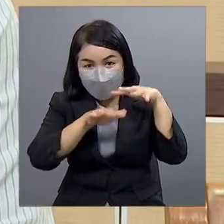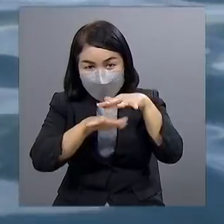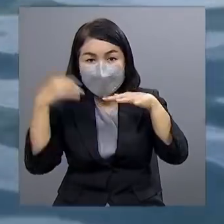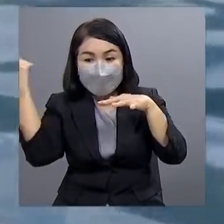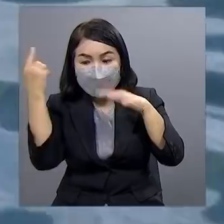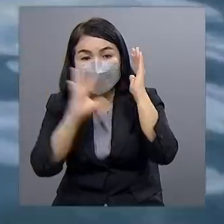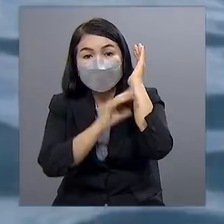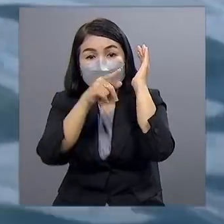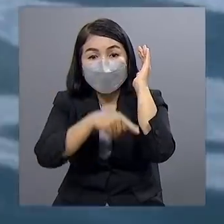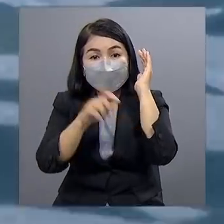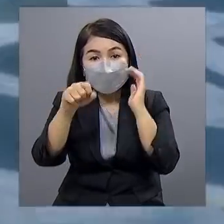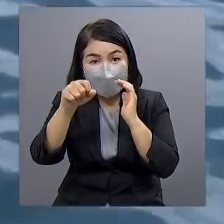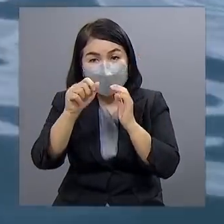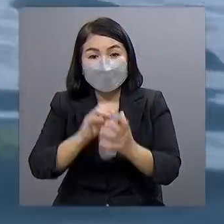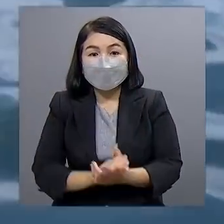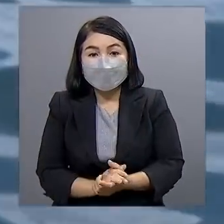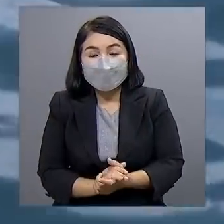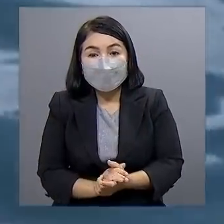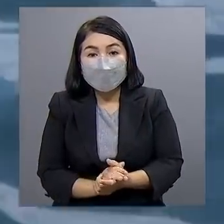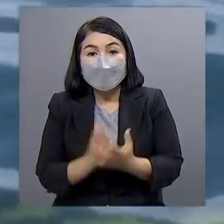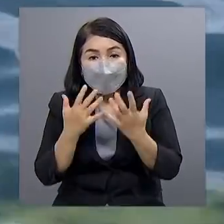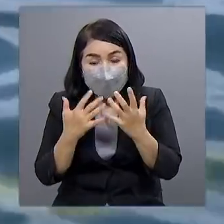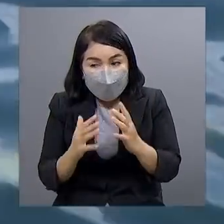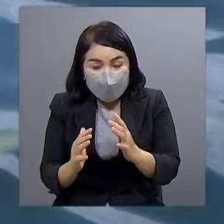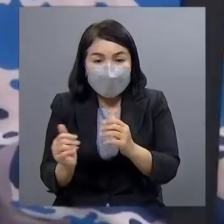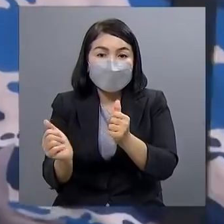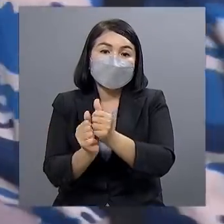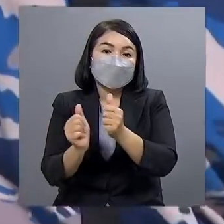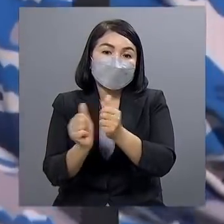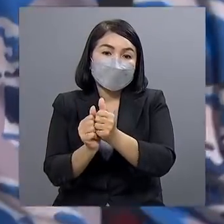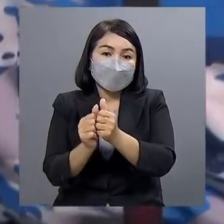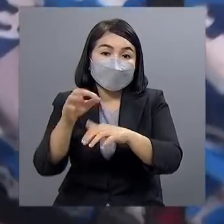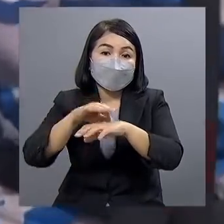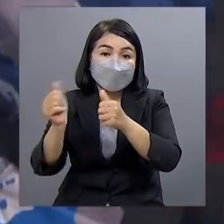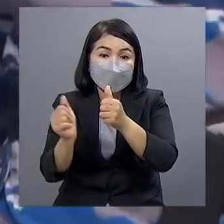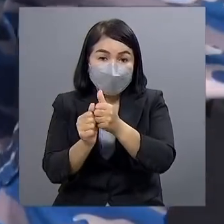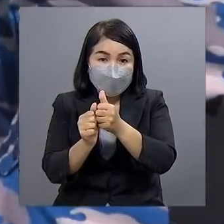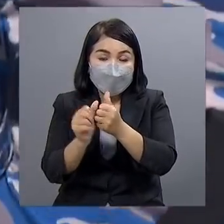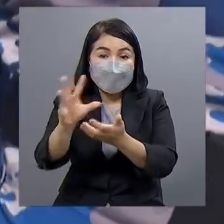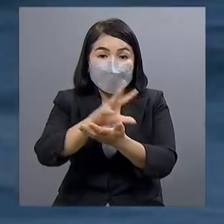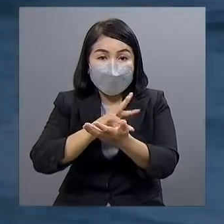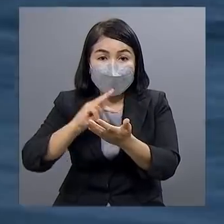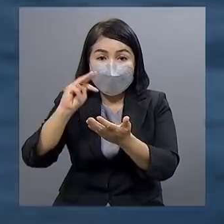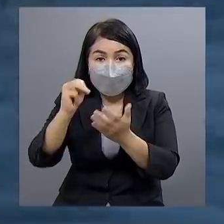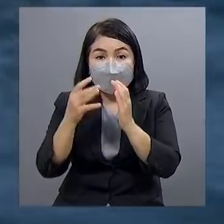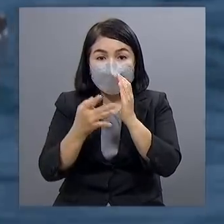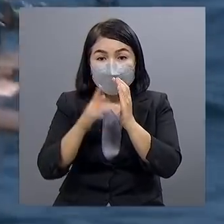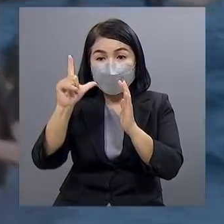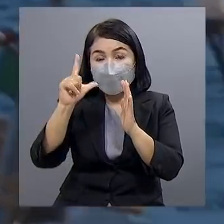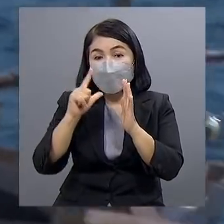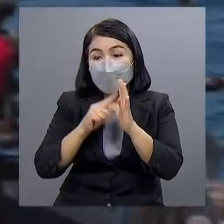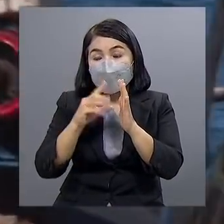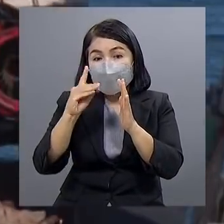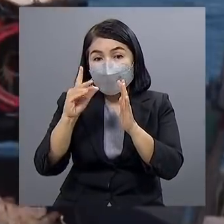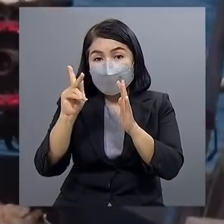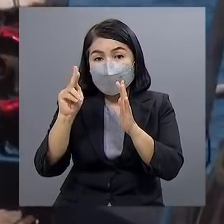นะครับ ในขณะที่ผู้ช่วยอธิการบดีสถาบันเทคโนโลยีพระจอมเกล้าเจ้าคุณทหารลาดกระบังวิทยาเขตชุมพร